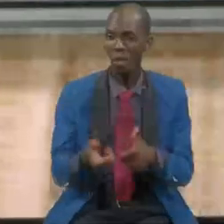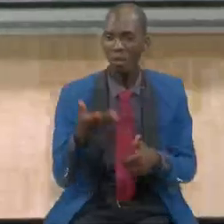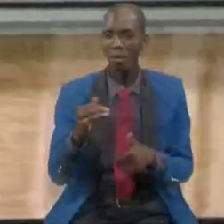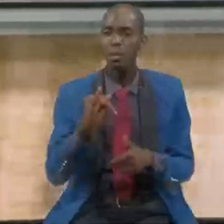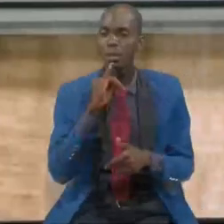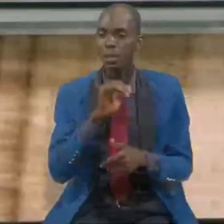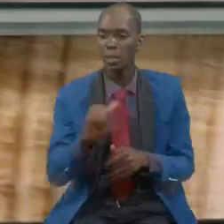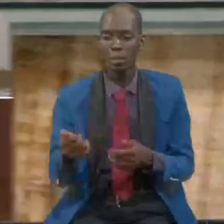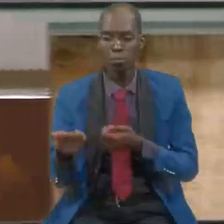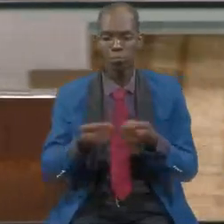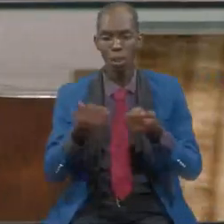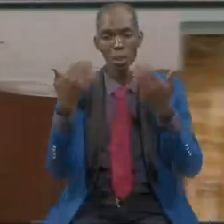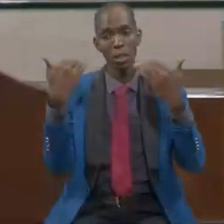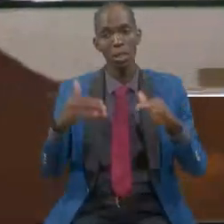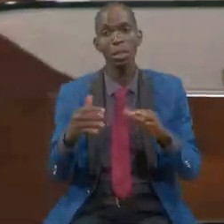la voie.